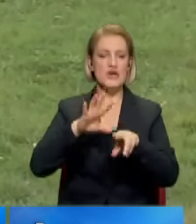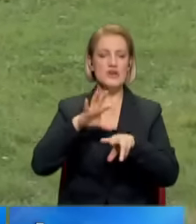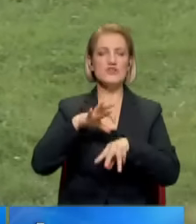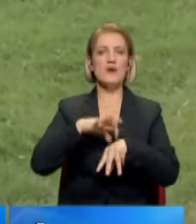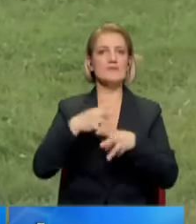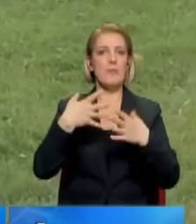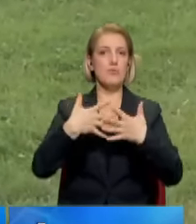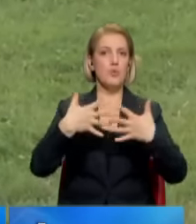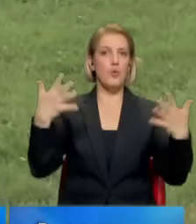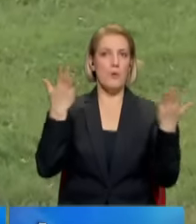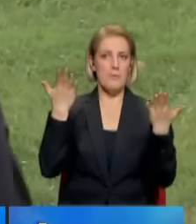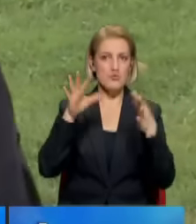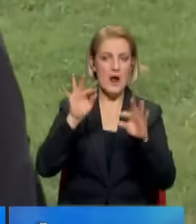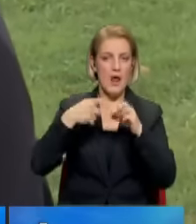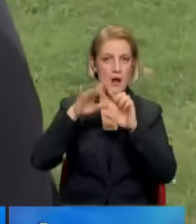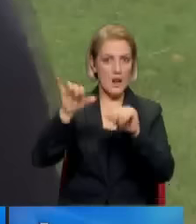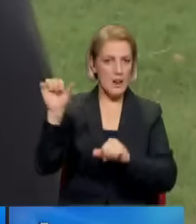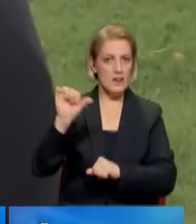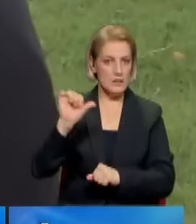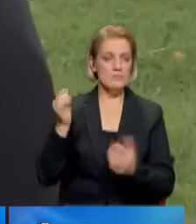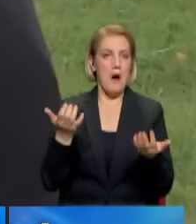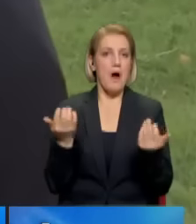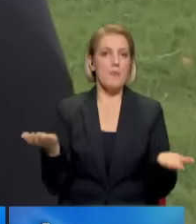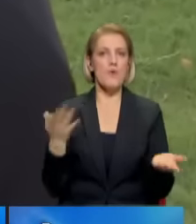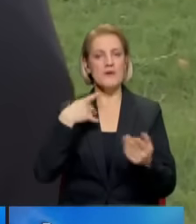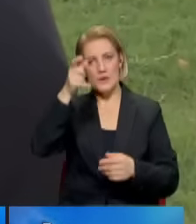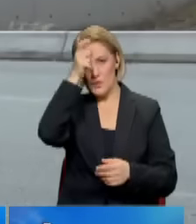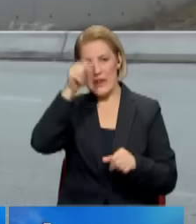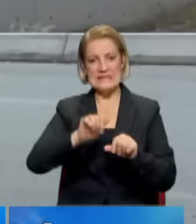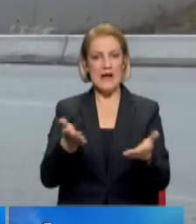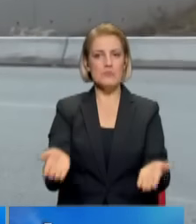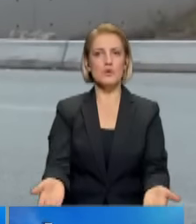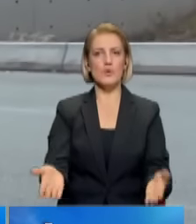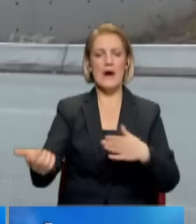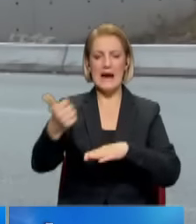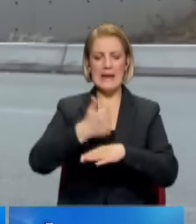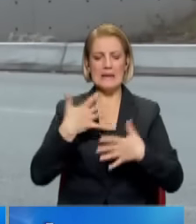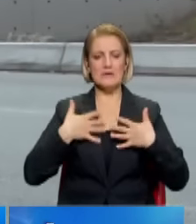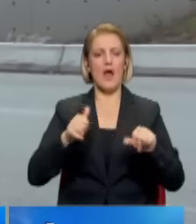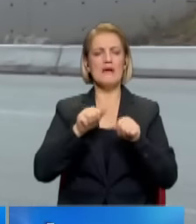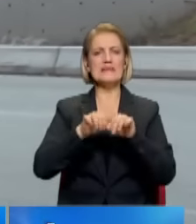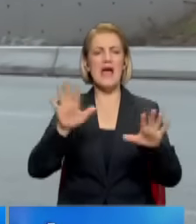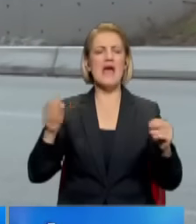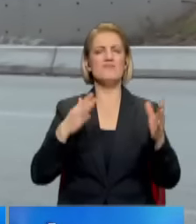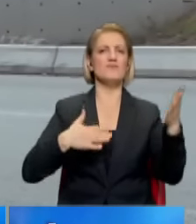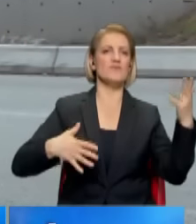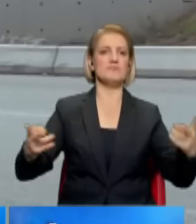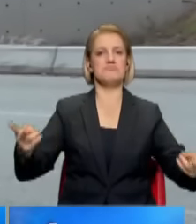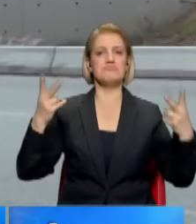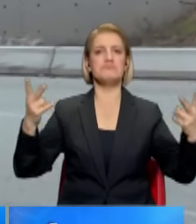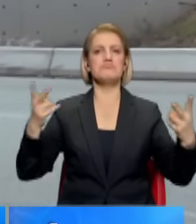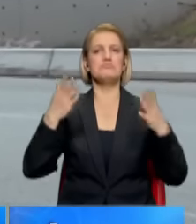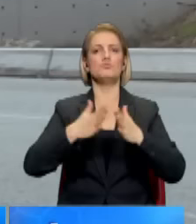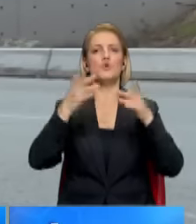de bir hastane. Buradan da mı alamıyorsun? Alamıyoruz efendim. Bizim yani ülkedeki sistem bu. İktidarın sağlık sisteminde en çok övündüğü